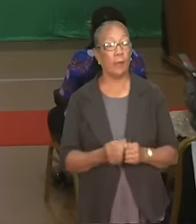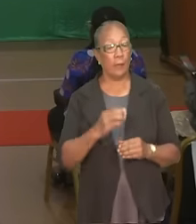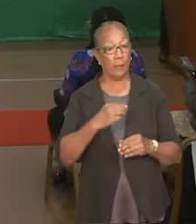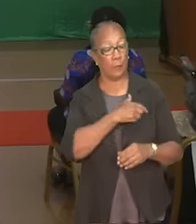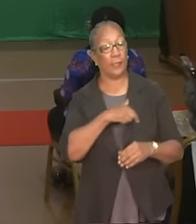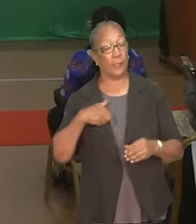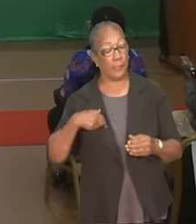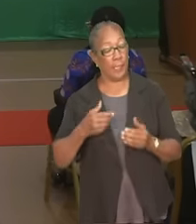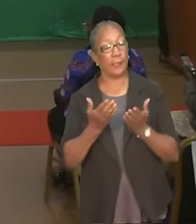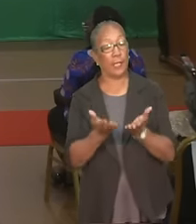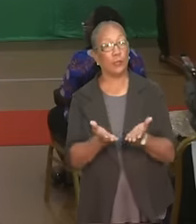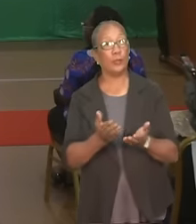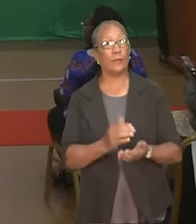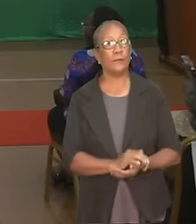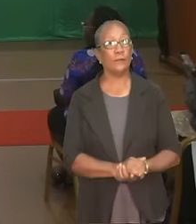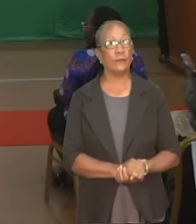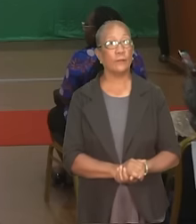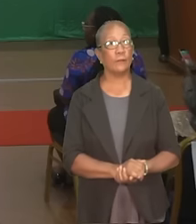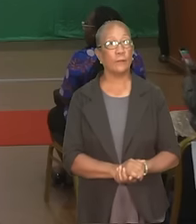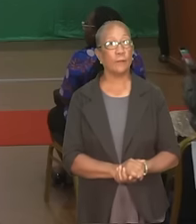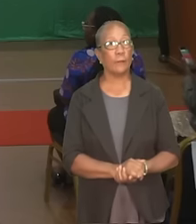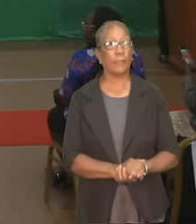alsjeblieft.